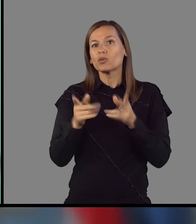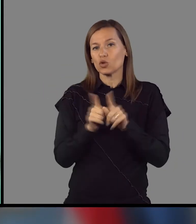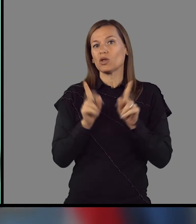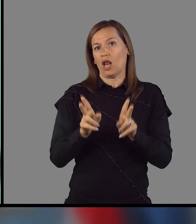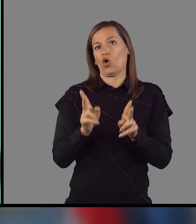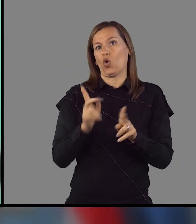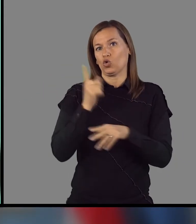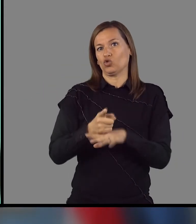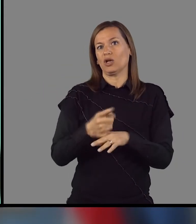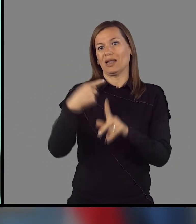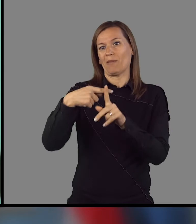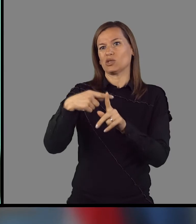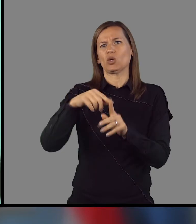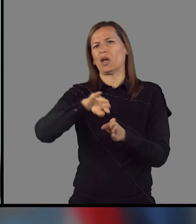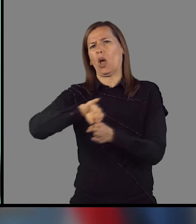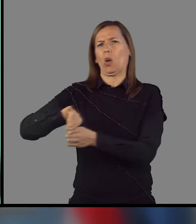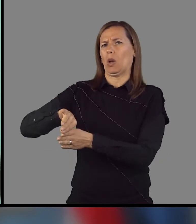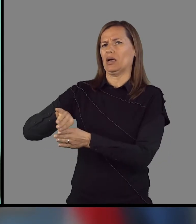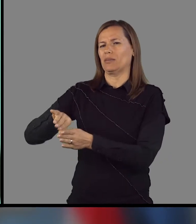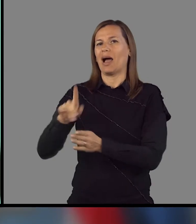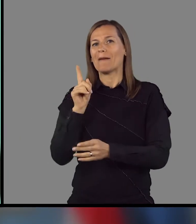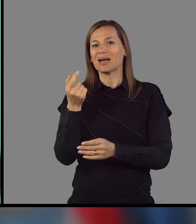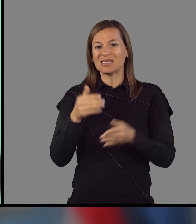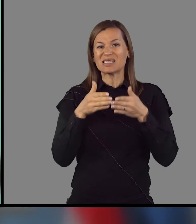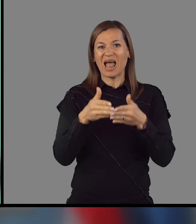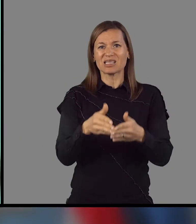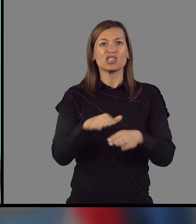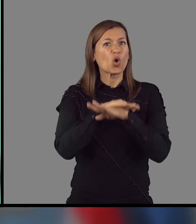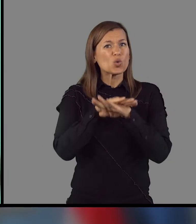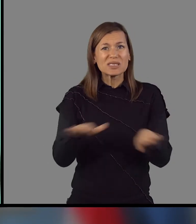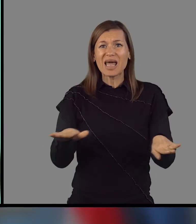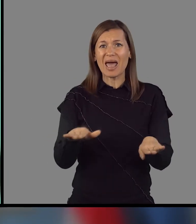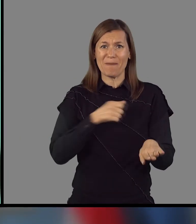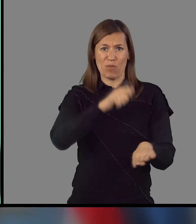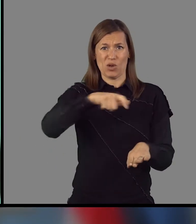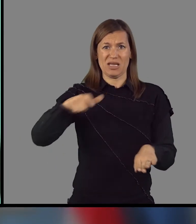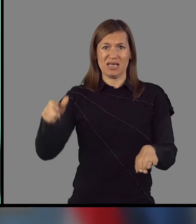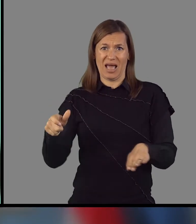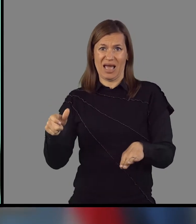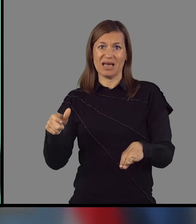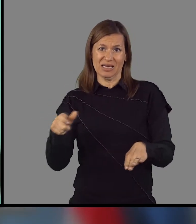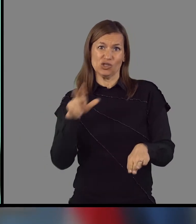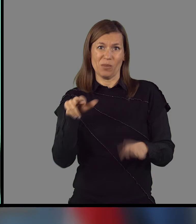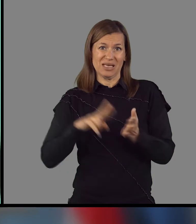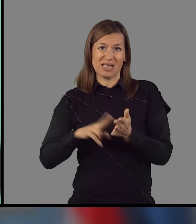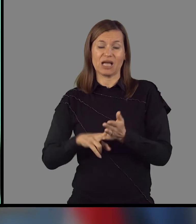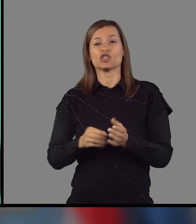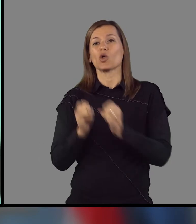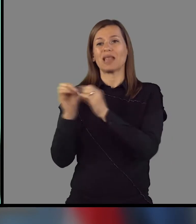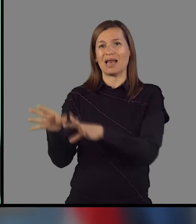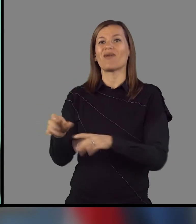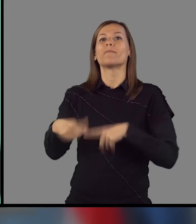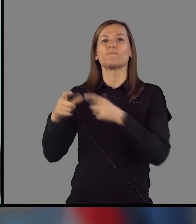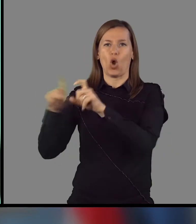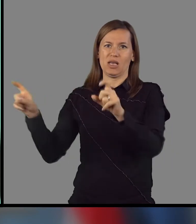testirali, bi verjetno se lahko tudi odločili, da pozitivne nekam damo. Ampak z ladje so vse asimptomatske bolnike dali pač v bolnico.